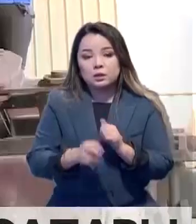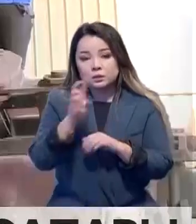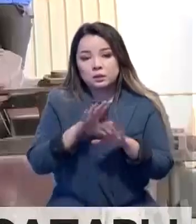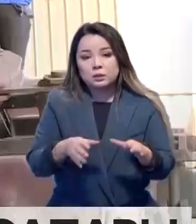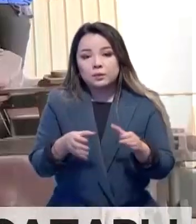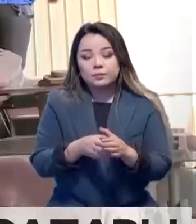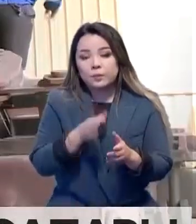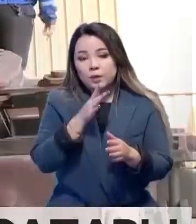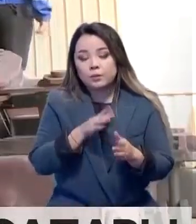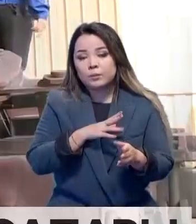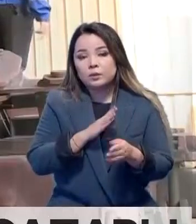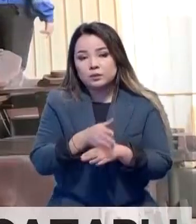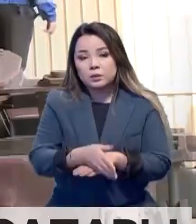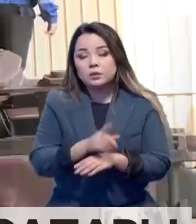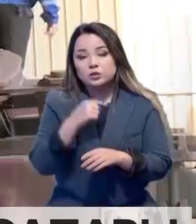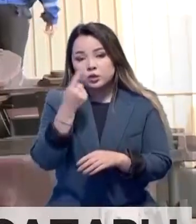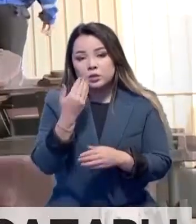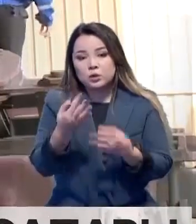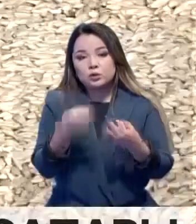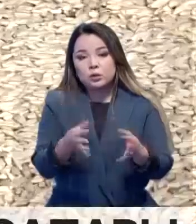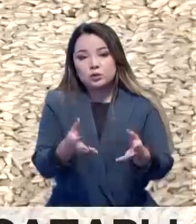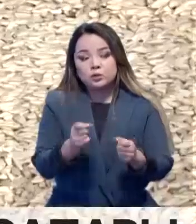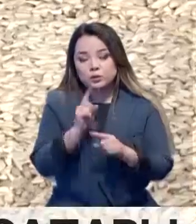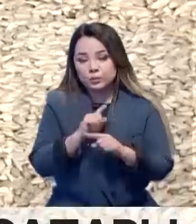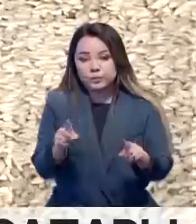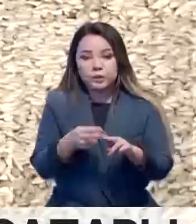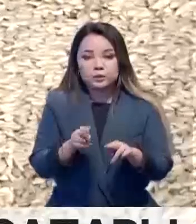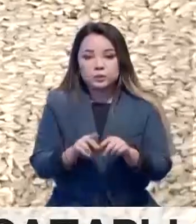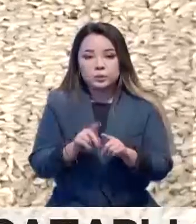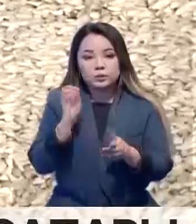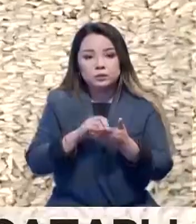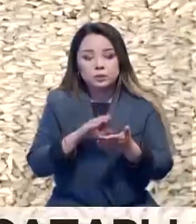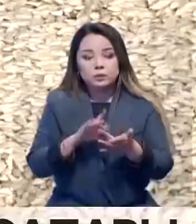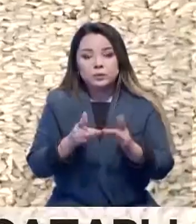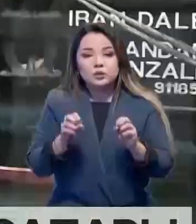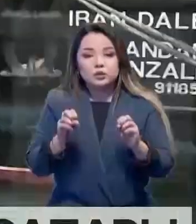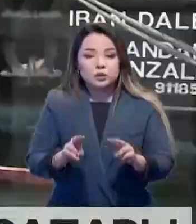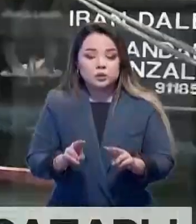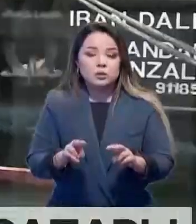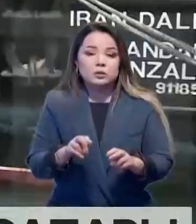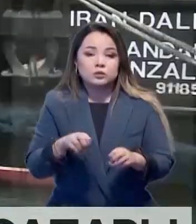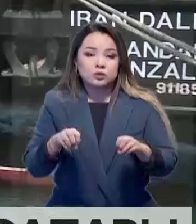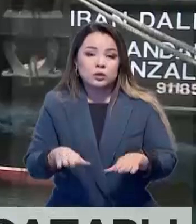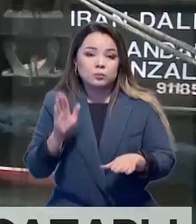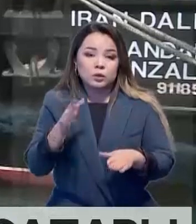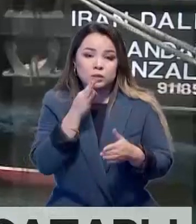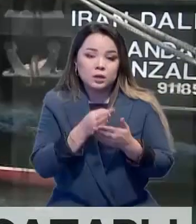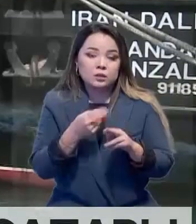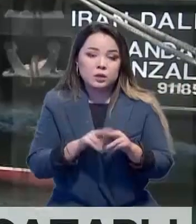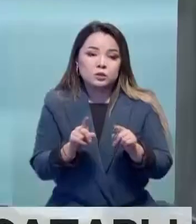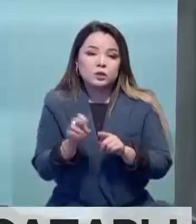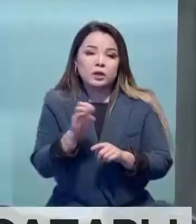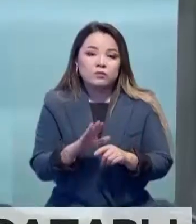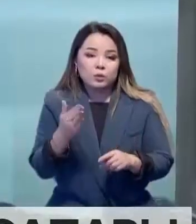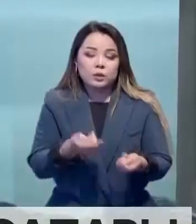аумағын өткен уақытта олардан жеке-жеке рұқсатнама алып жүрмейді. Бұл мәселе де цифрландыру арқылы шешілмек. Каспий теңізі арқылы біздің мұнайды қазір